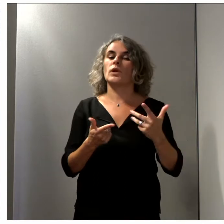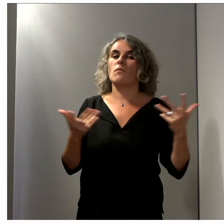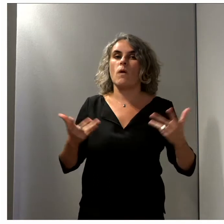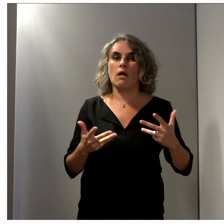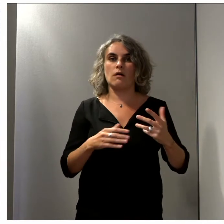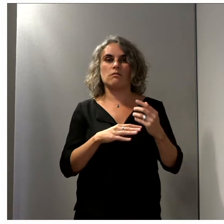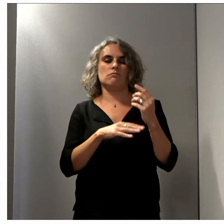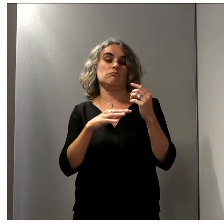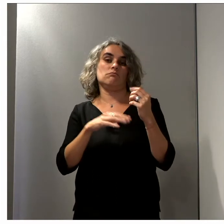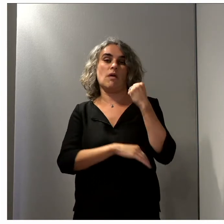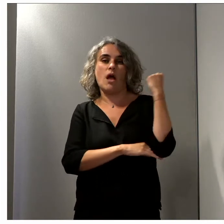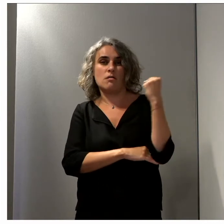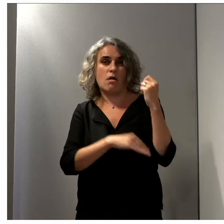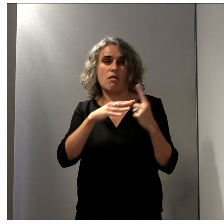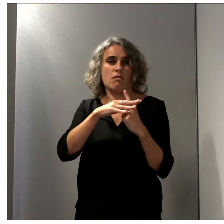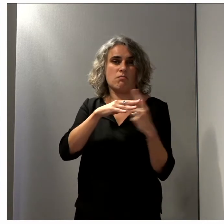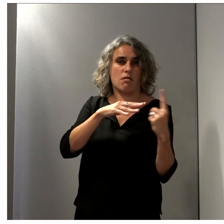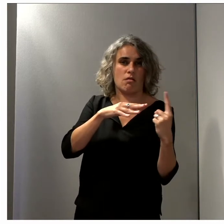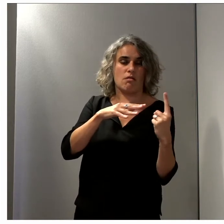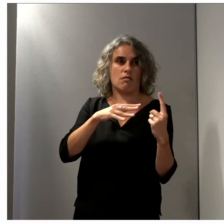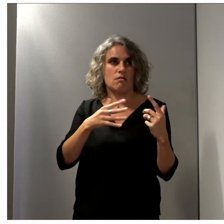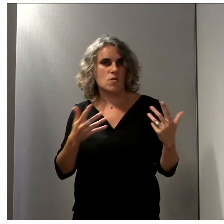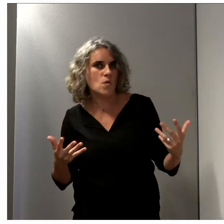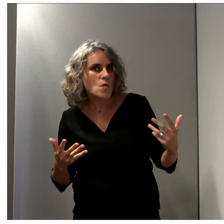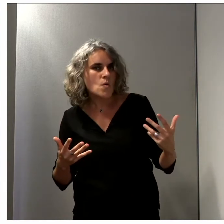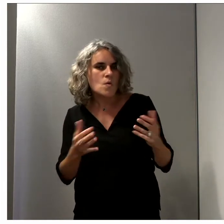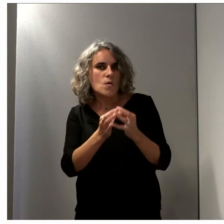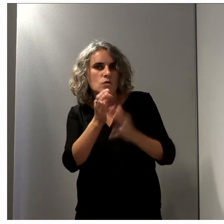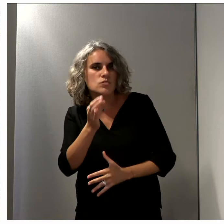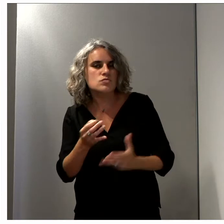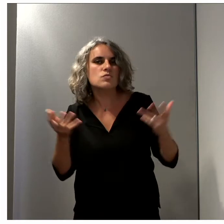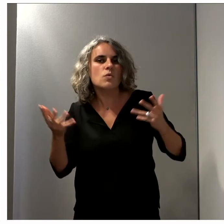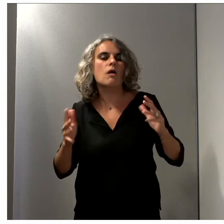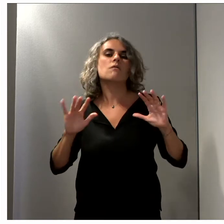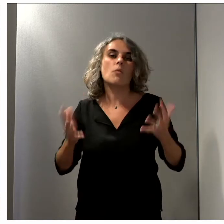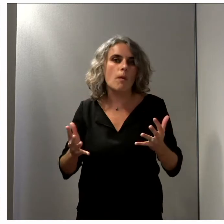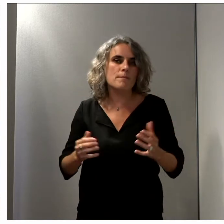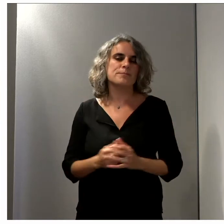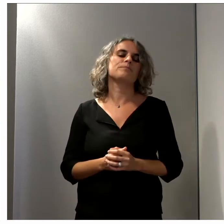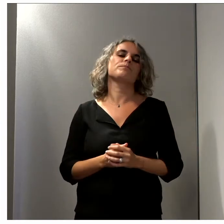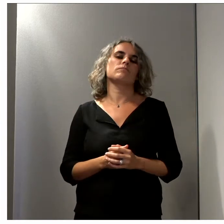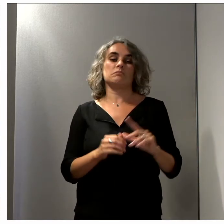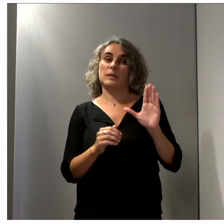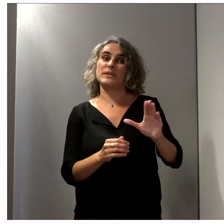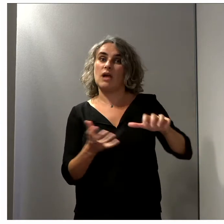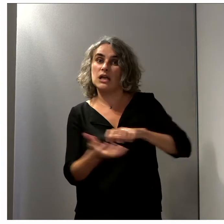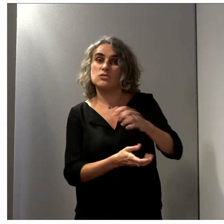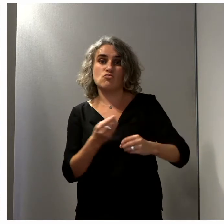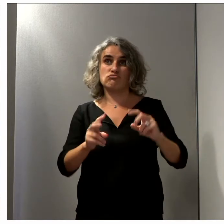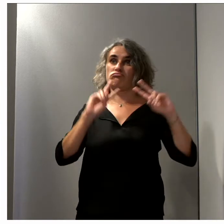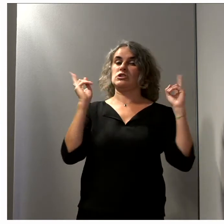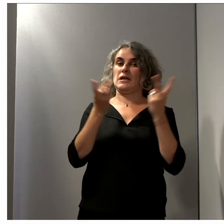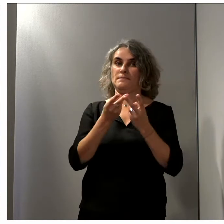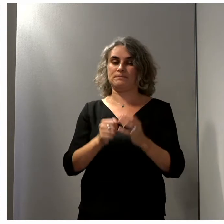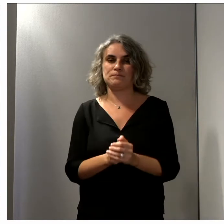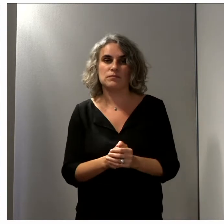contre l'isolement qui ont pu s'exprimer, se mettre en place à l'occasion de la crise ou plus globalement. Et puis l'impact également de